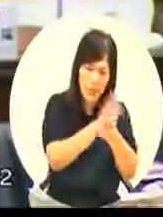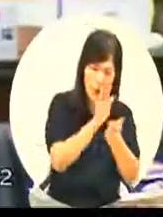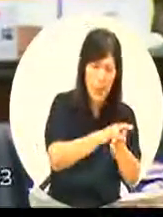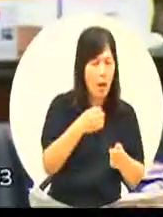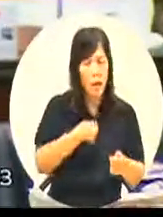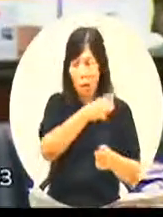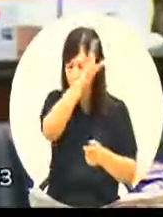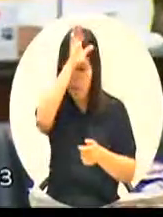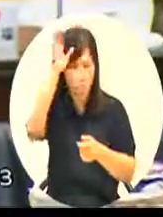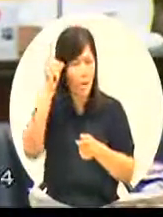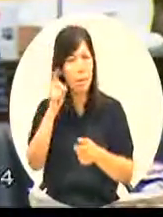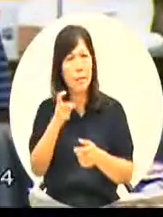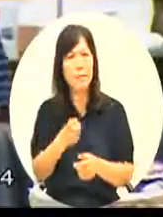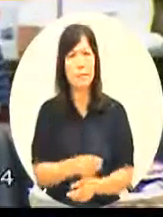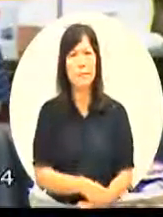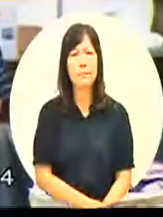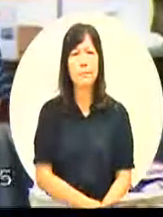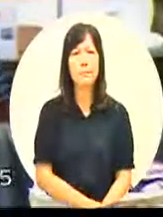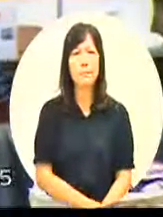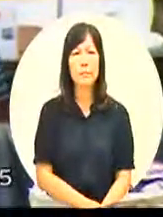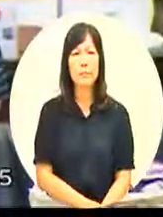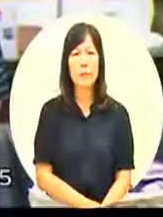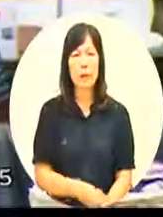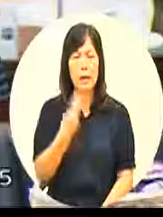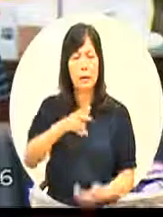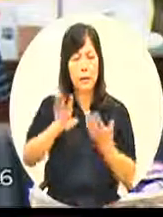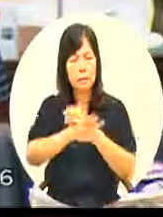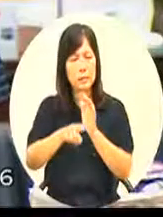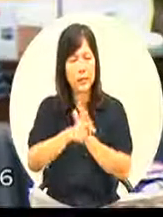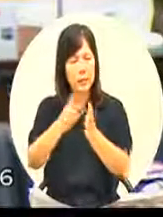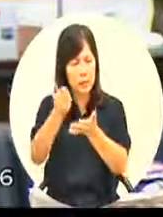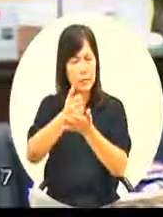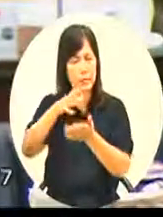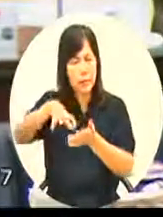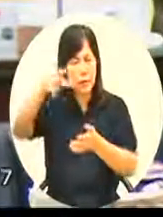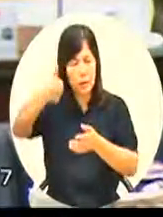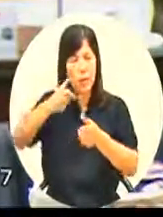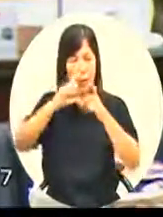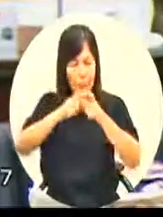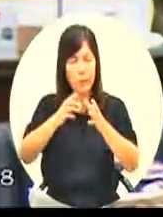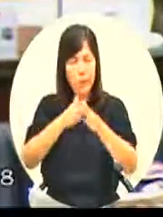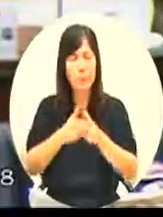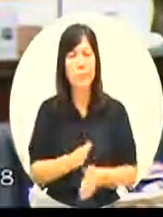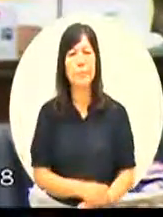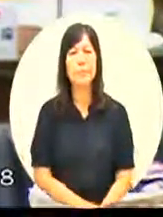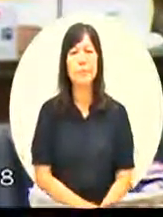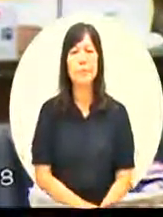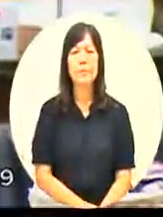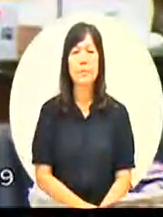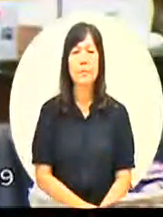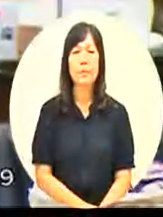照顾到那边了。好，那其他的部分再请处长这边来做一个回应。